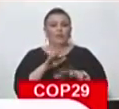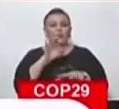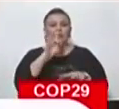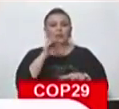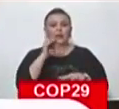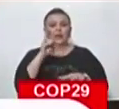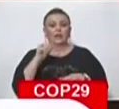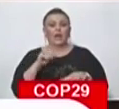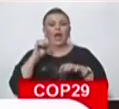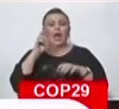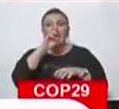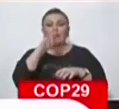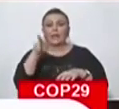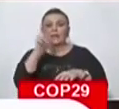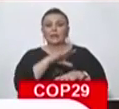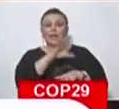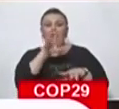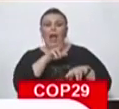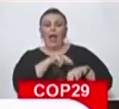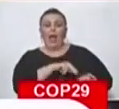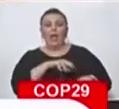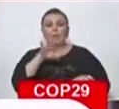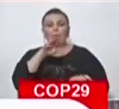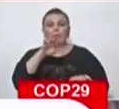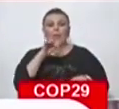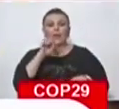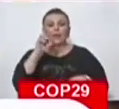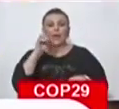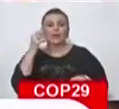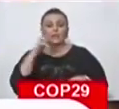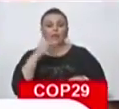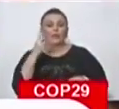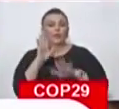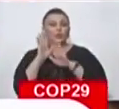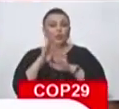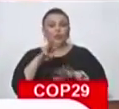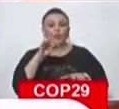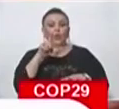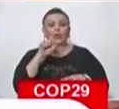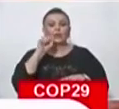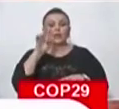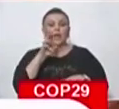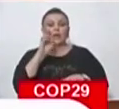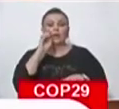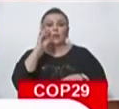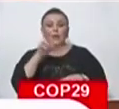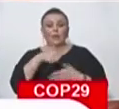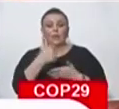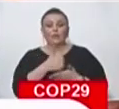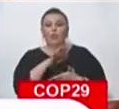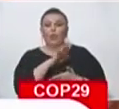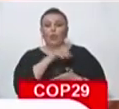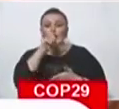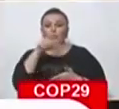və Qırğızıstanın Əmək, Sosial Təminat və Miqrasiya nazirinin birinci müavini Muxtarbek Baymurzayevin başçılıq etdiyi